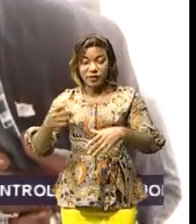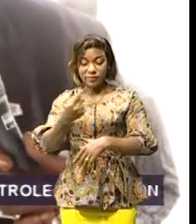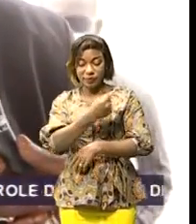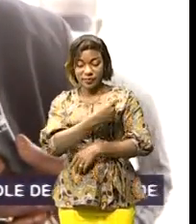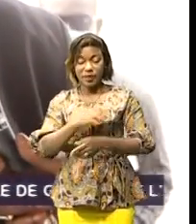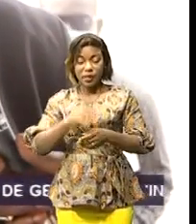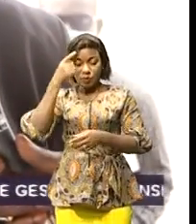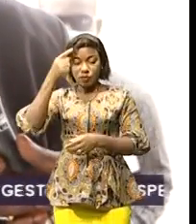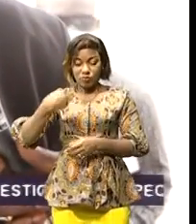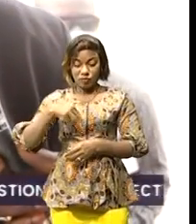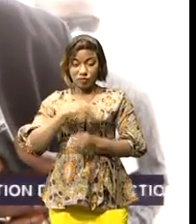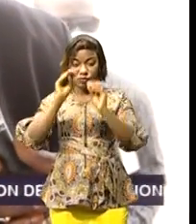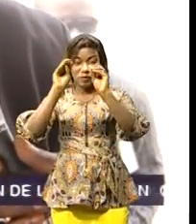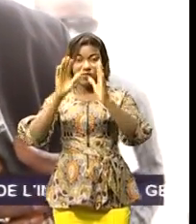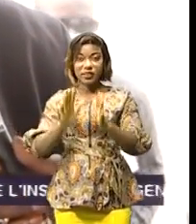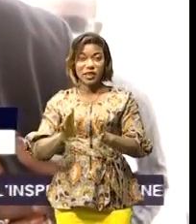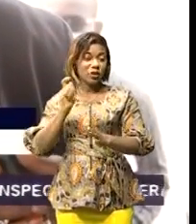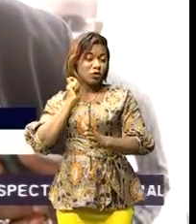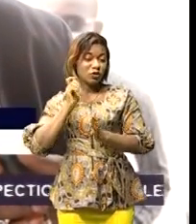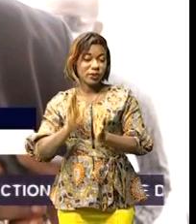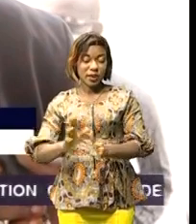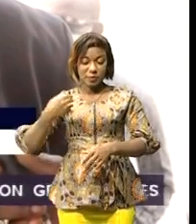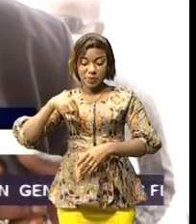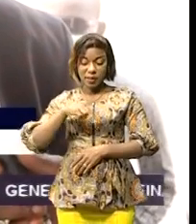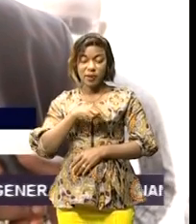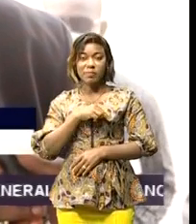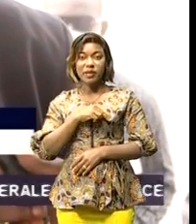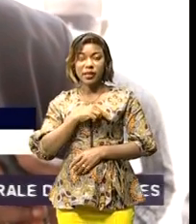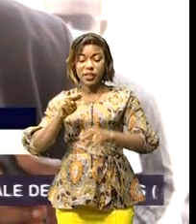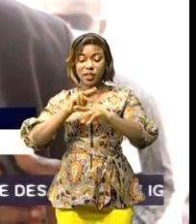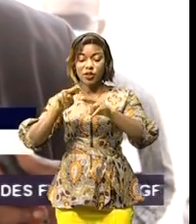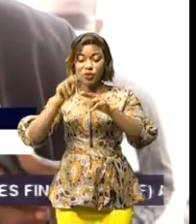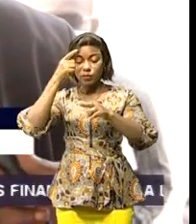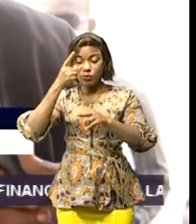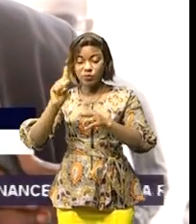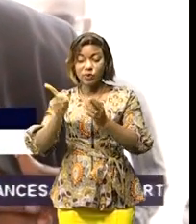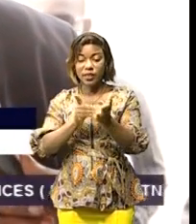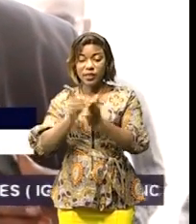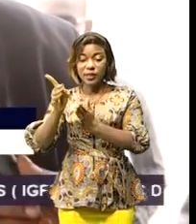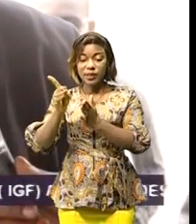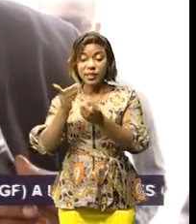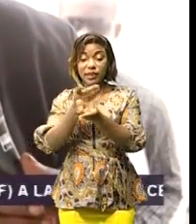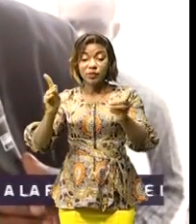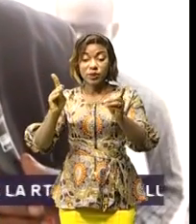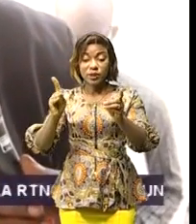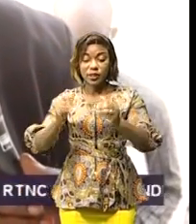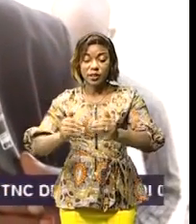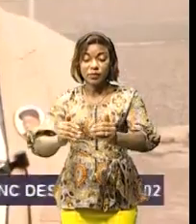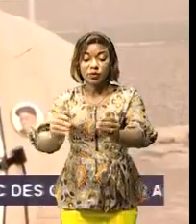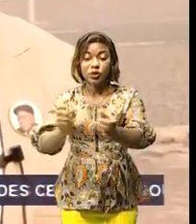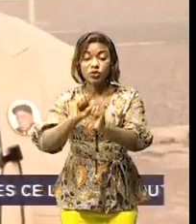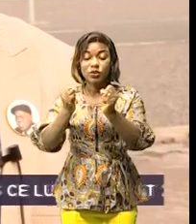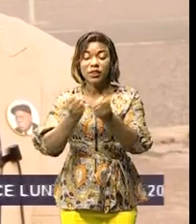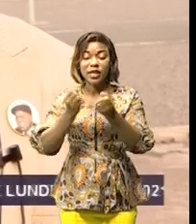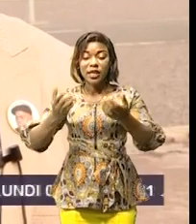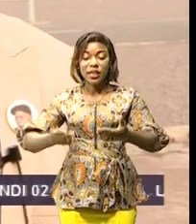nous, professeurs, docteurs, membres de l'Union pour la démocratie et le progrès social, un motif de